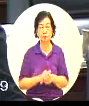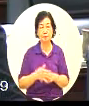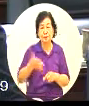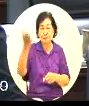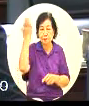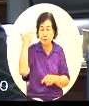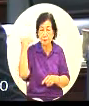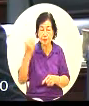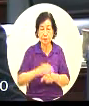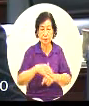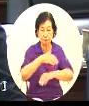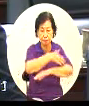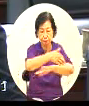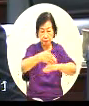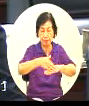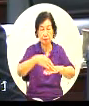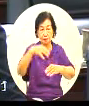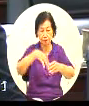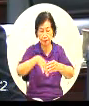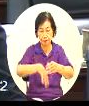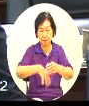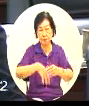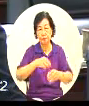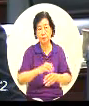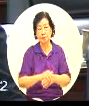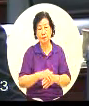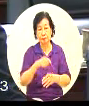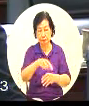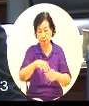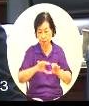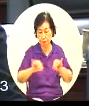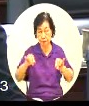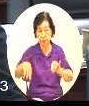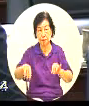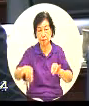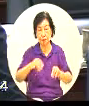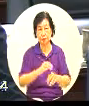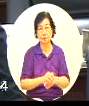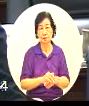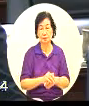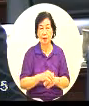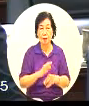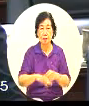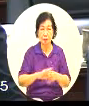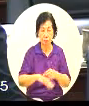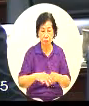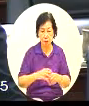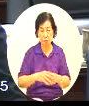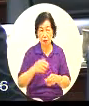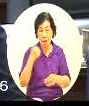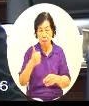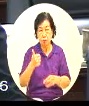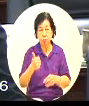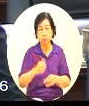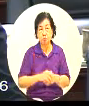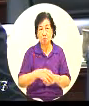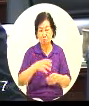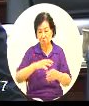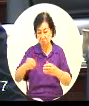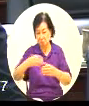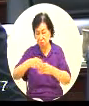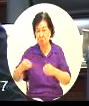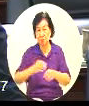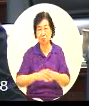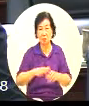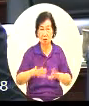代吼，这个所在人正巴拢客气啊， 啊，剩只骨啊，啊，就要